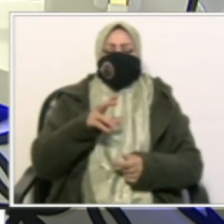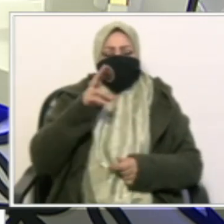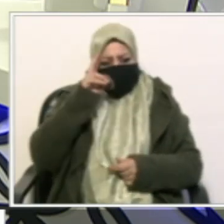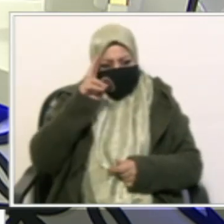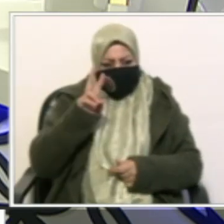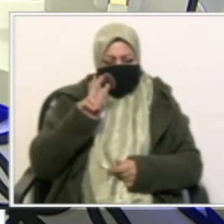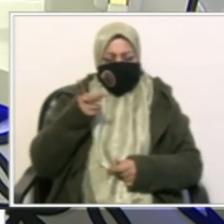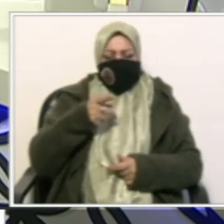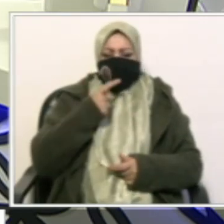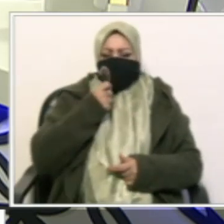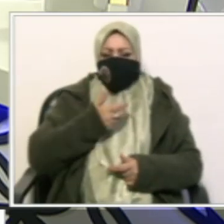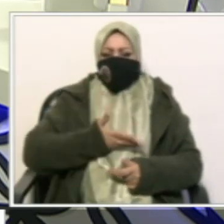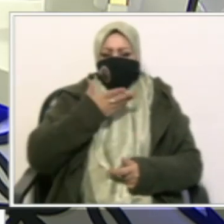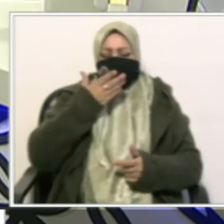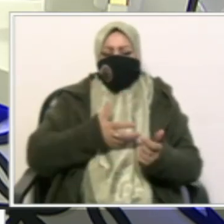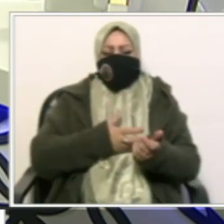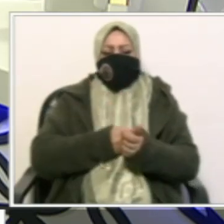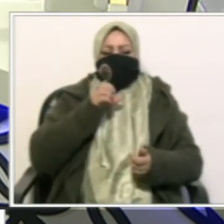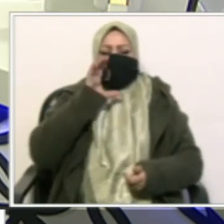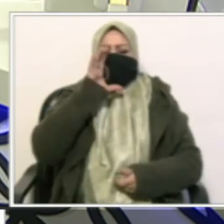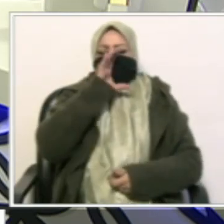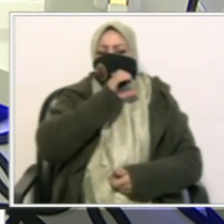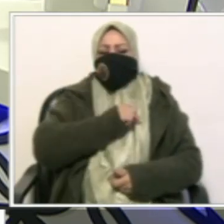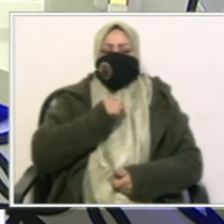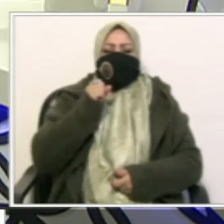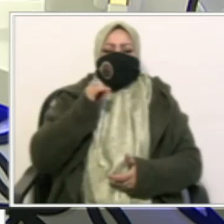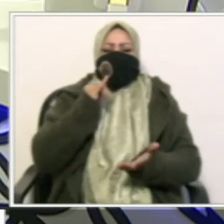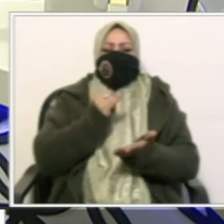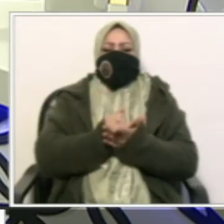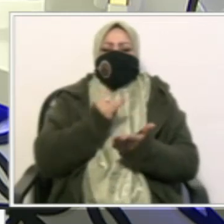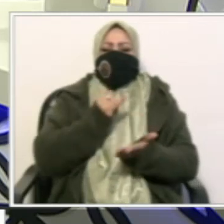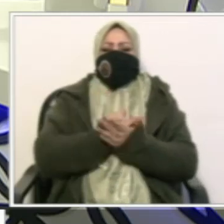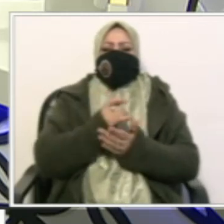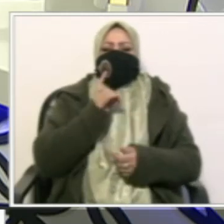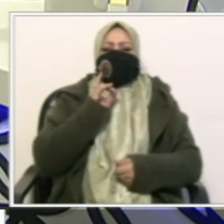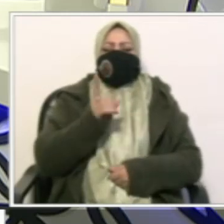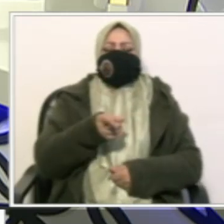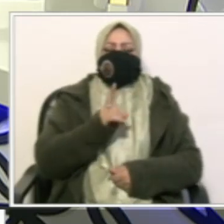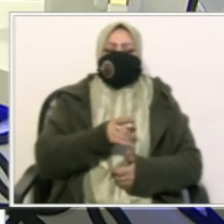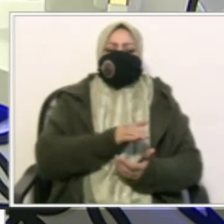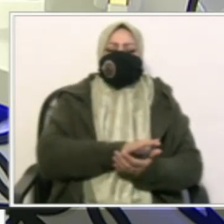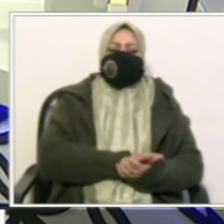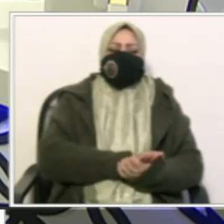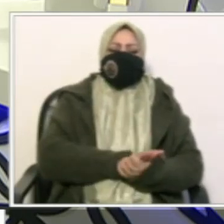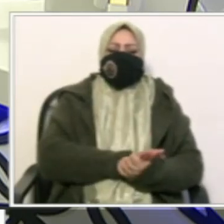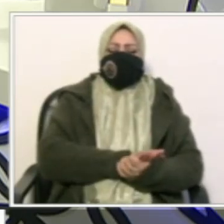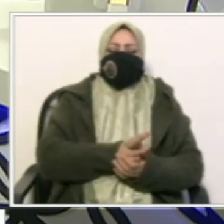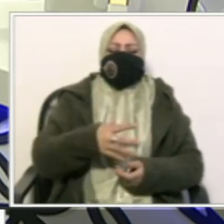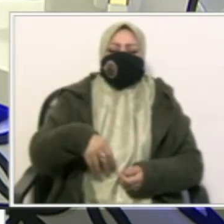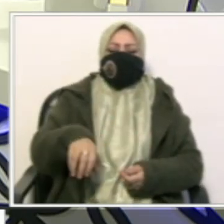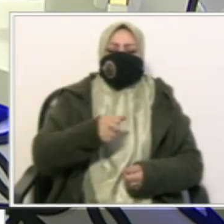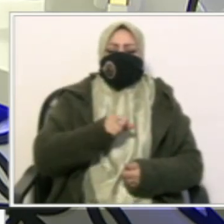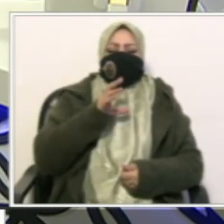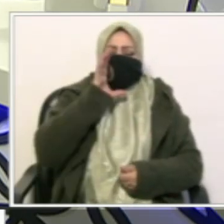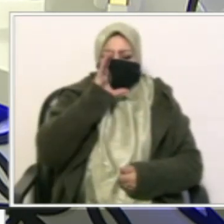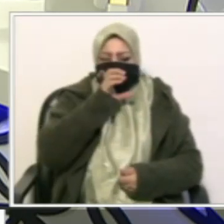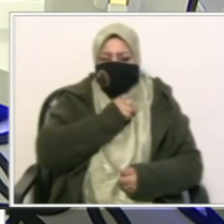وما حكم الشرع في هذا؟ بالنسبه للي يخلو في الامراض هذه البنات اللي يزوجوهم لناس